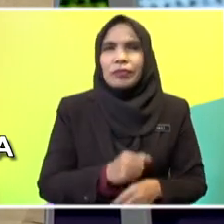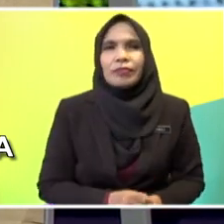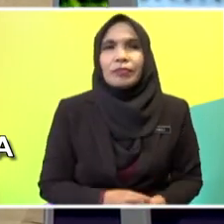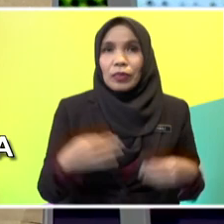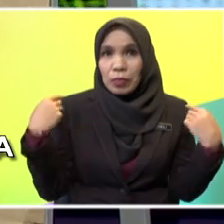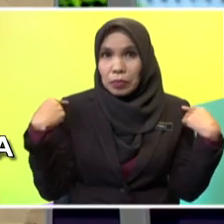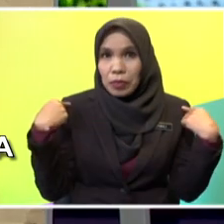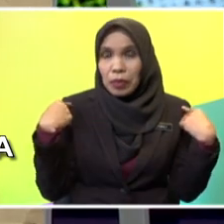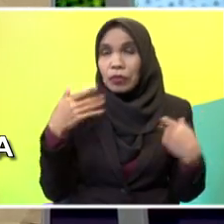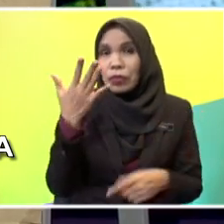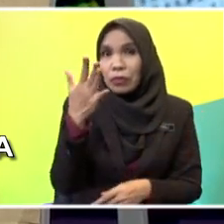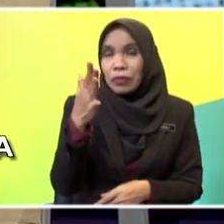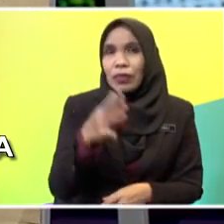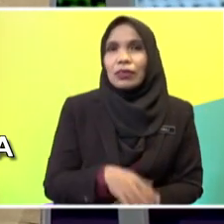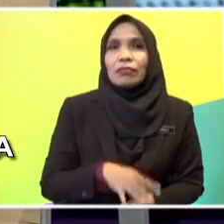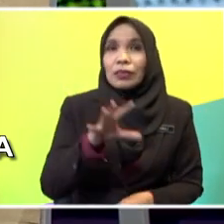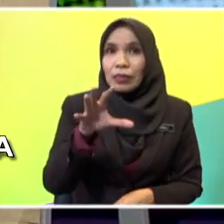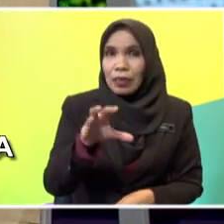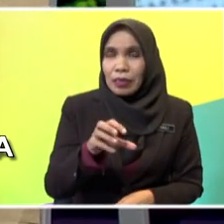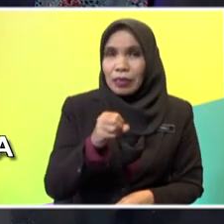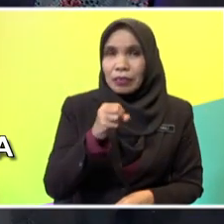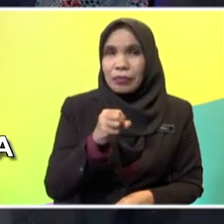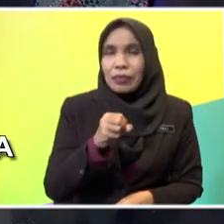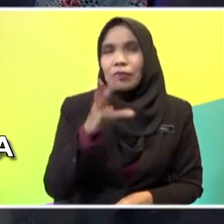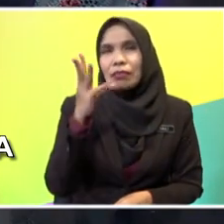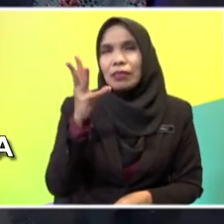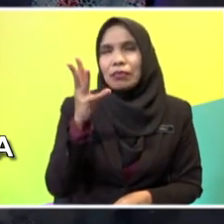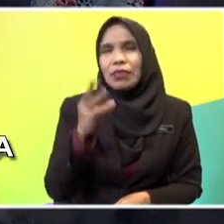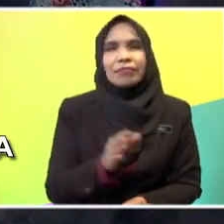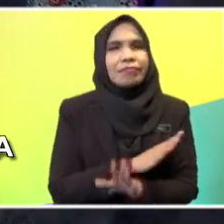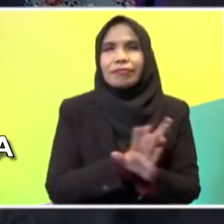15, kita ambil 16, mestilah baju dia tidak cantik.